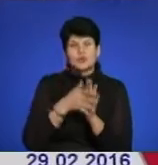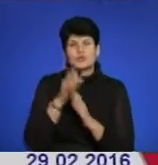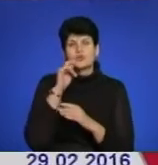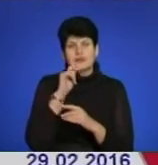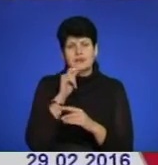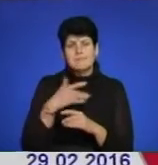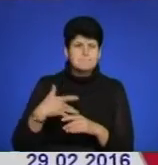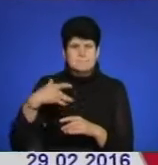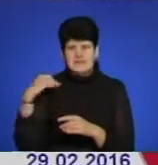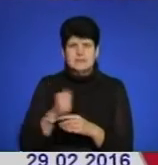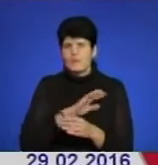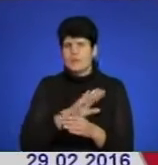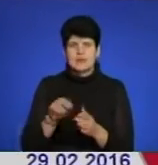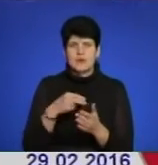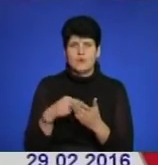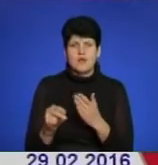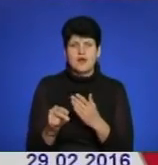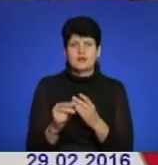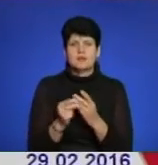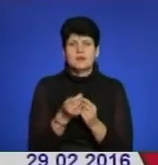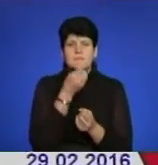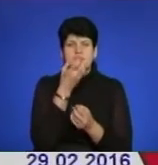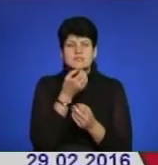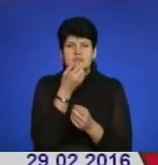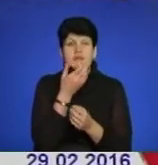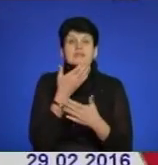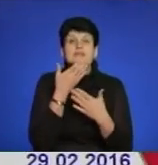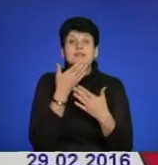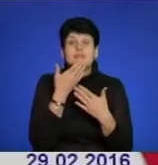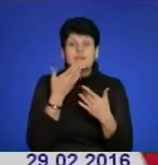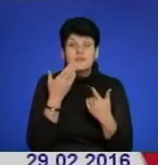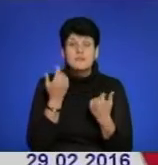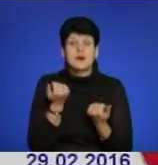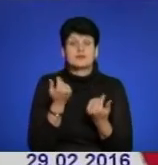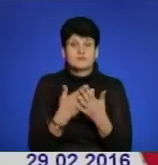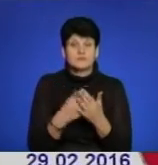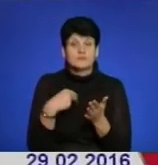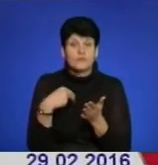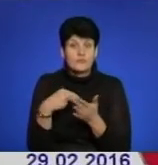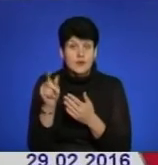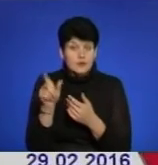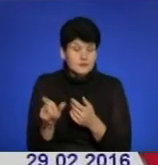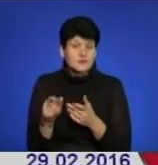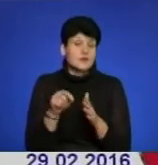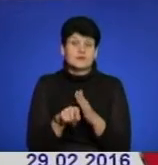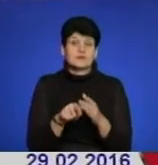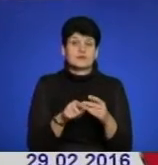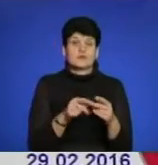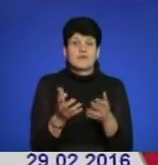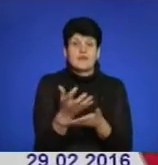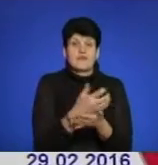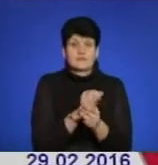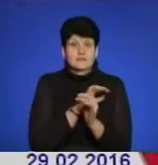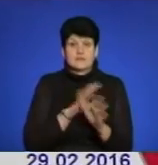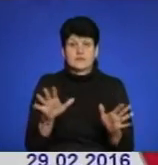принципово не купують червонокнижні рослини, адже переконані, немає попиту, не буде пропозиції. Занесли червону книгу, їх